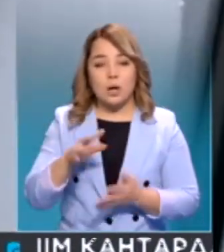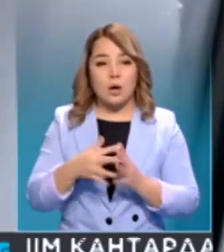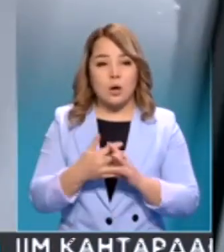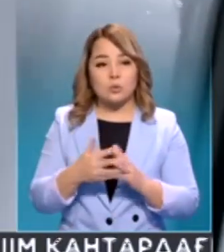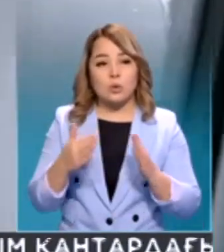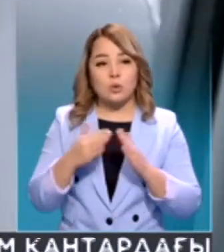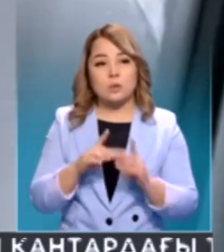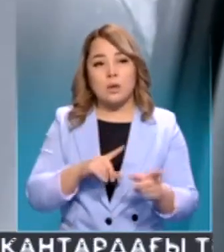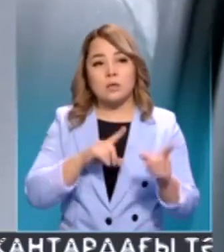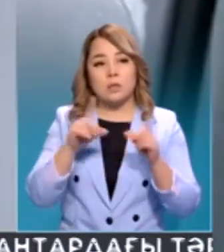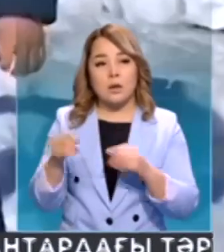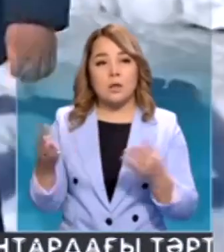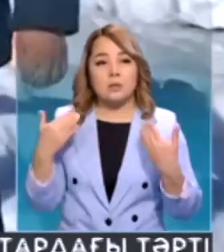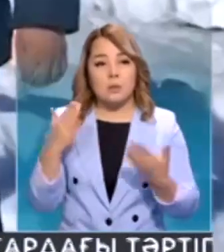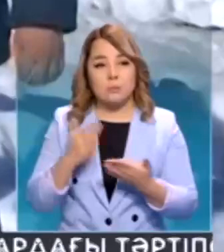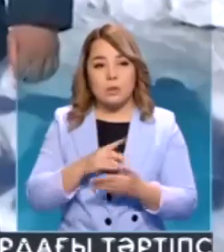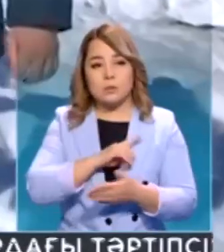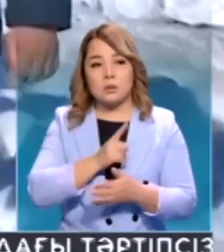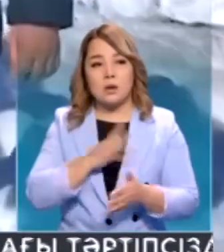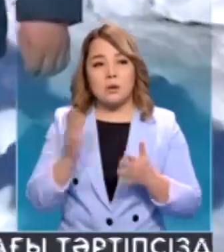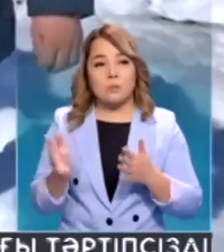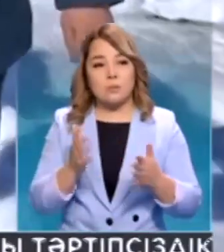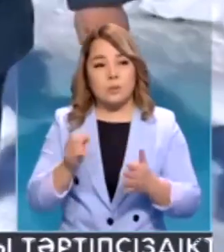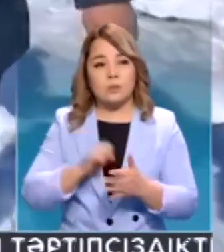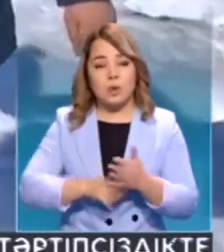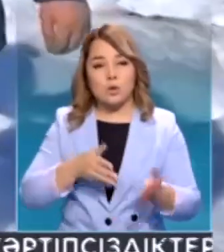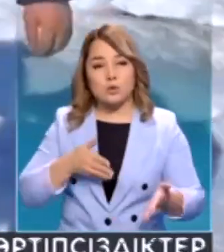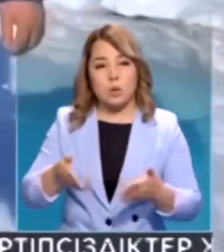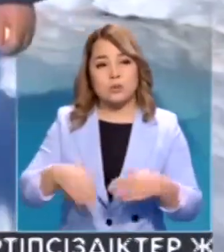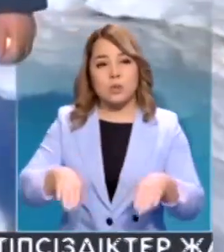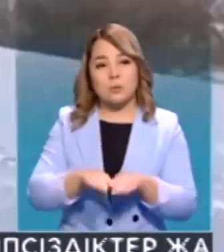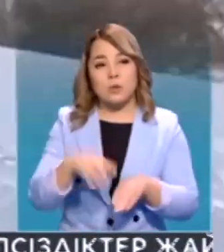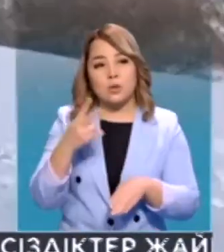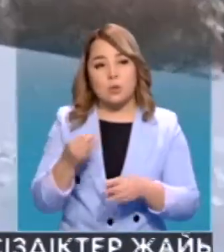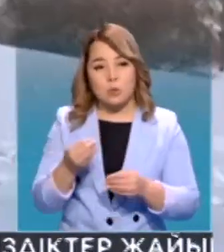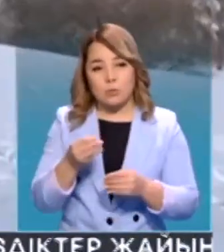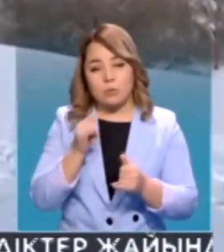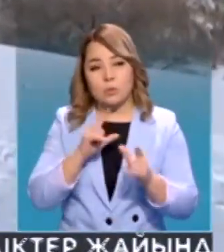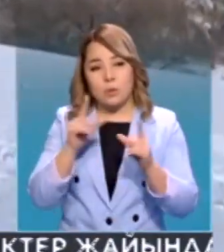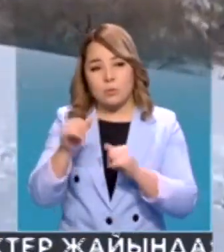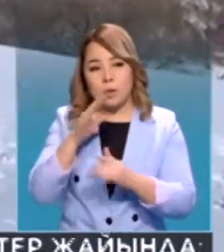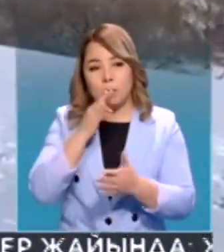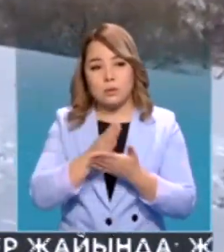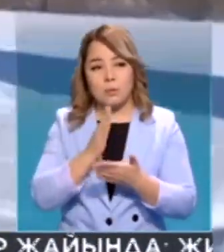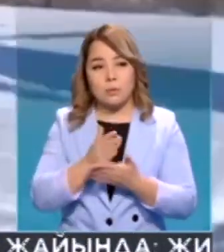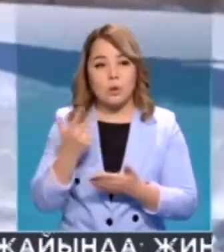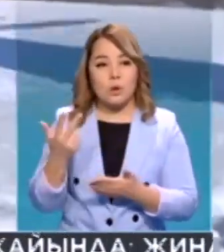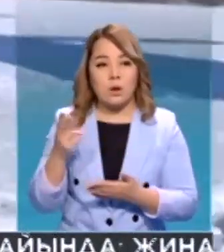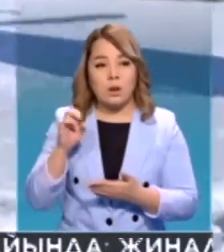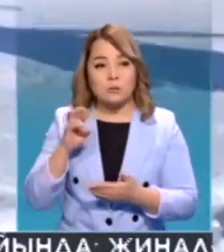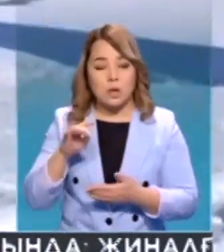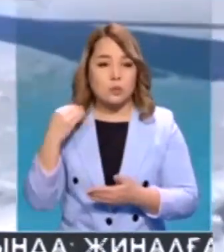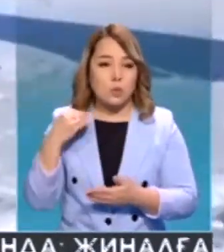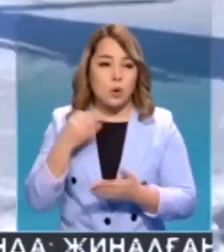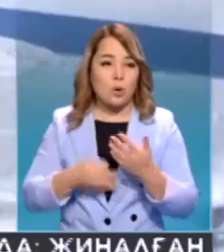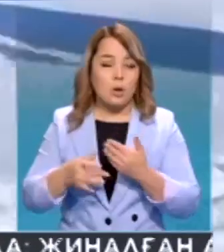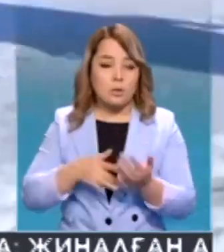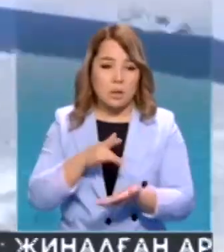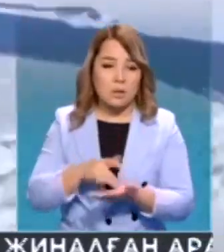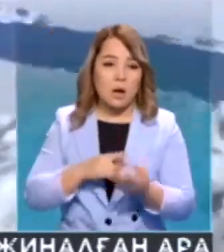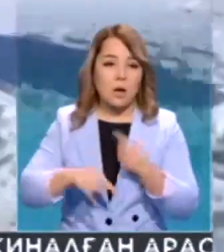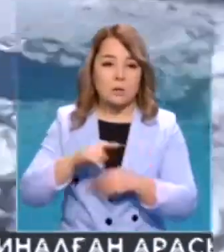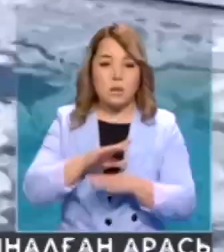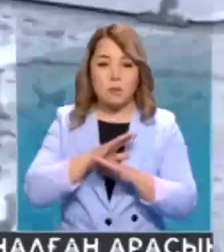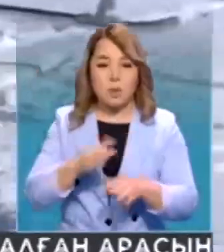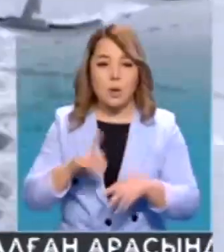үйге демалуға барған. Бірақ қатты боран салдарынан жол жабылып, 2 күн бойы сол жерден шыға алмай қалған. 3 қаңтарда Түркістан қаласына